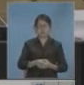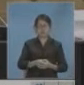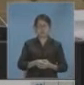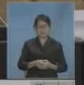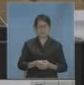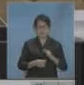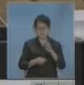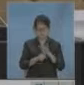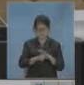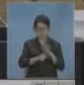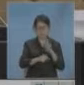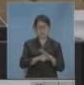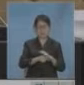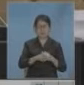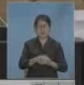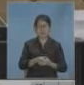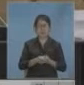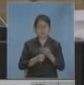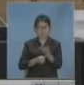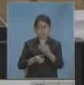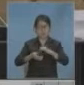พอแล้วครับผมว่าพอสมควรแล้วครับ